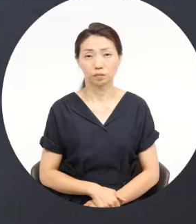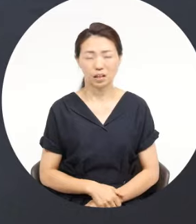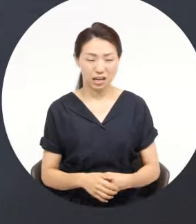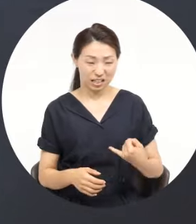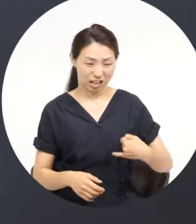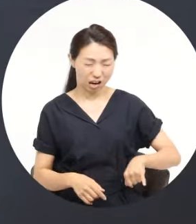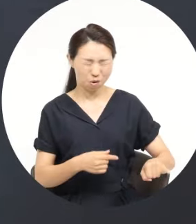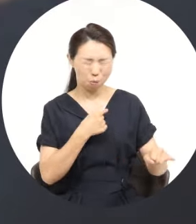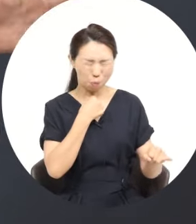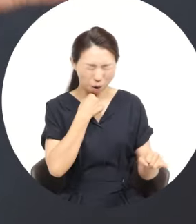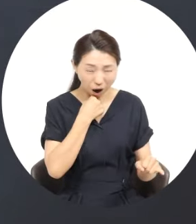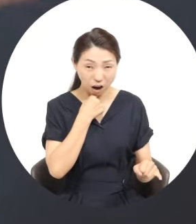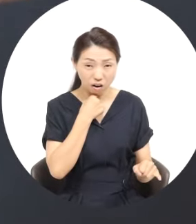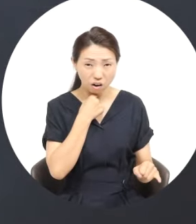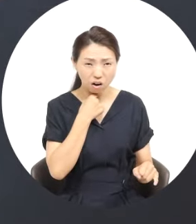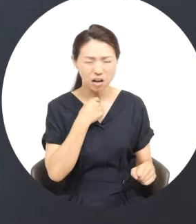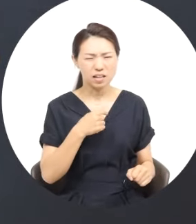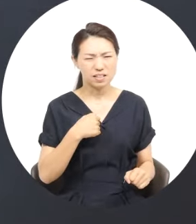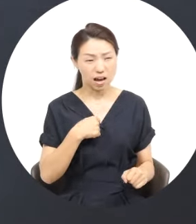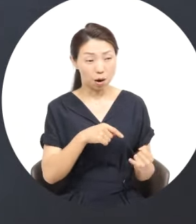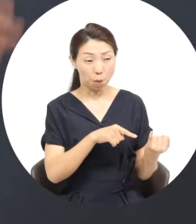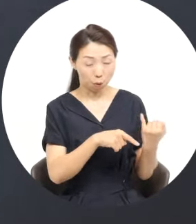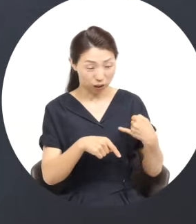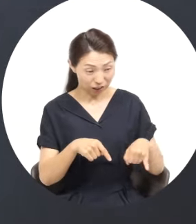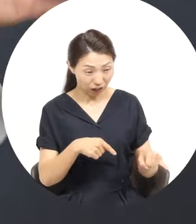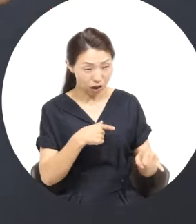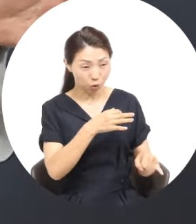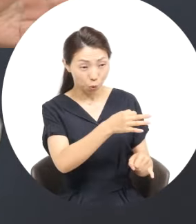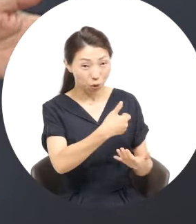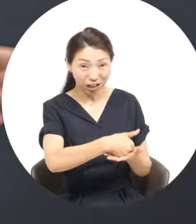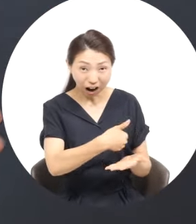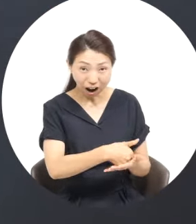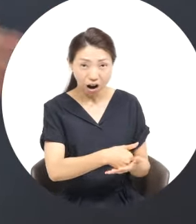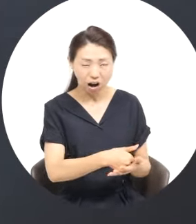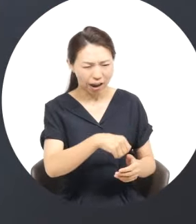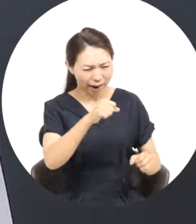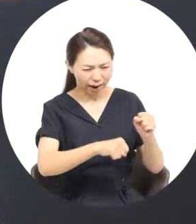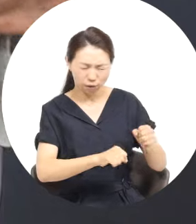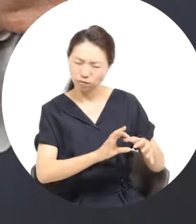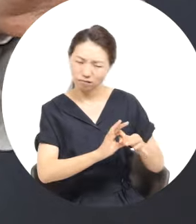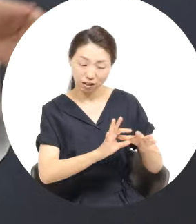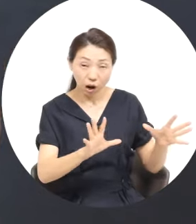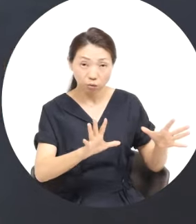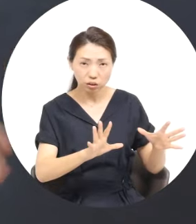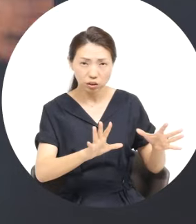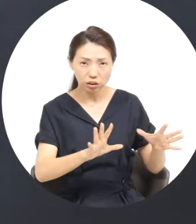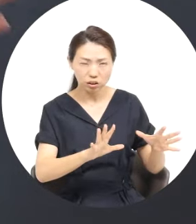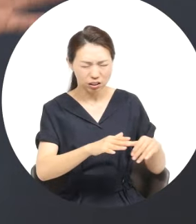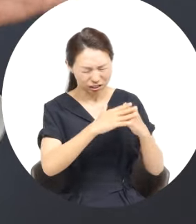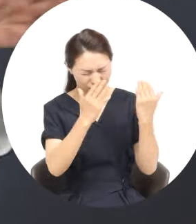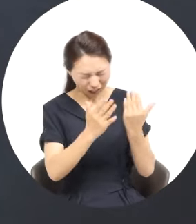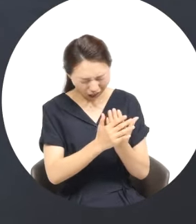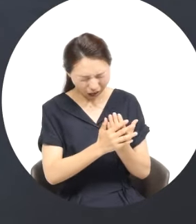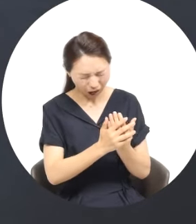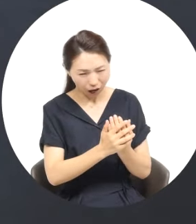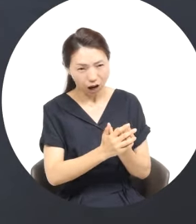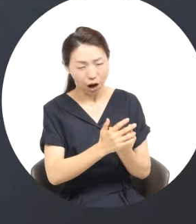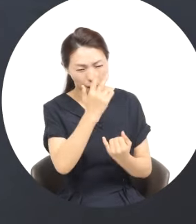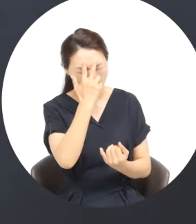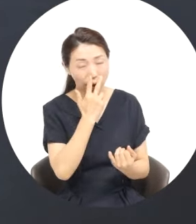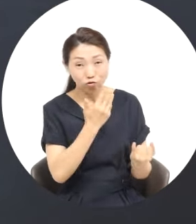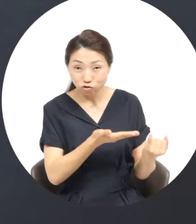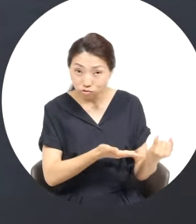뭐 필요한 거를 다 그래 내 잘못이다 하고 뭐든지 돈을 달라면 돈을 주고 무슨 행동을 하는지 다 그렇게 할